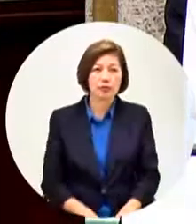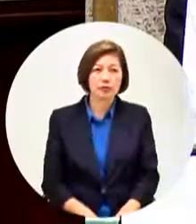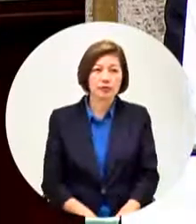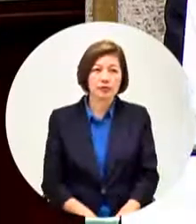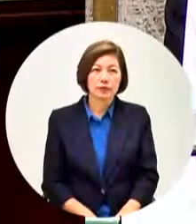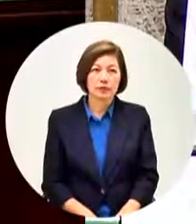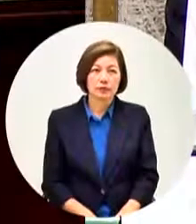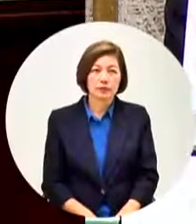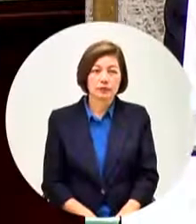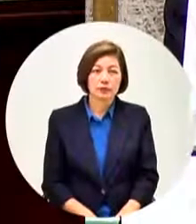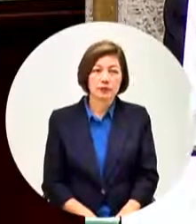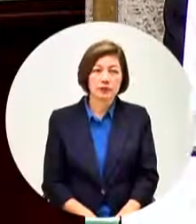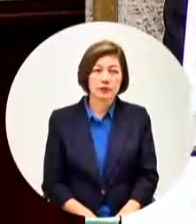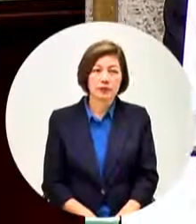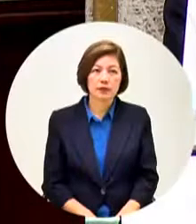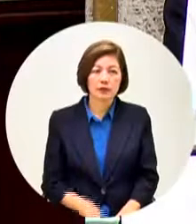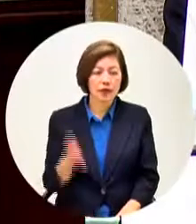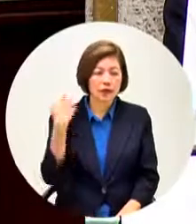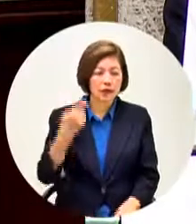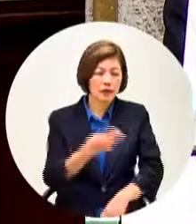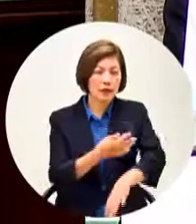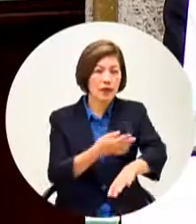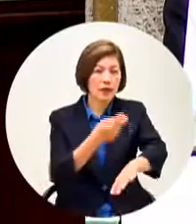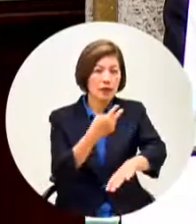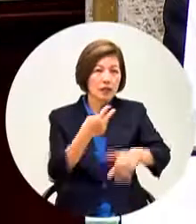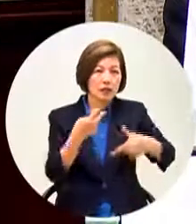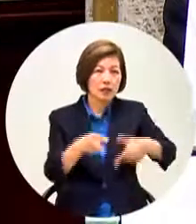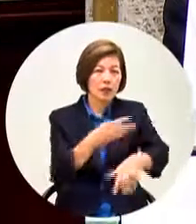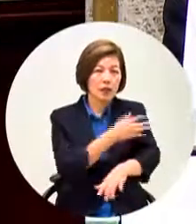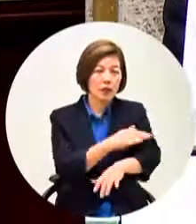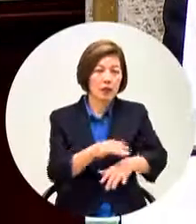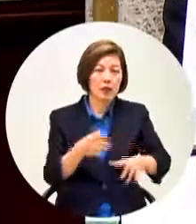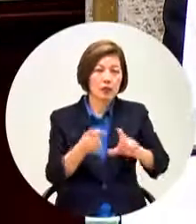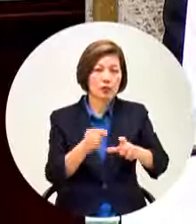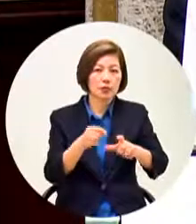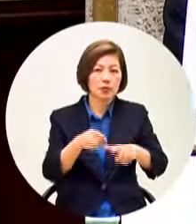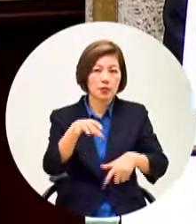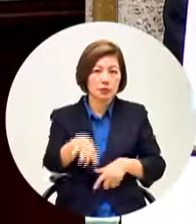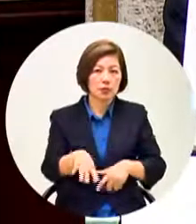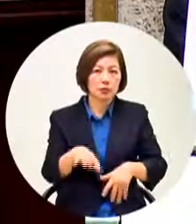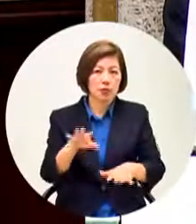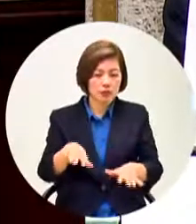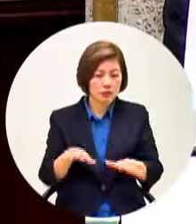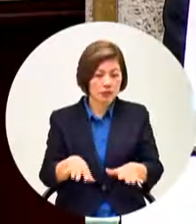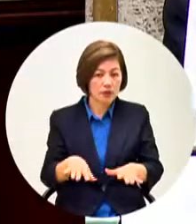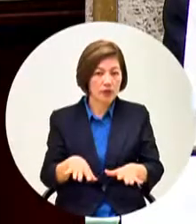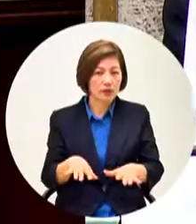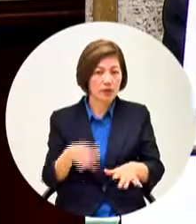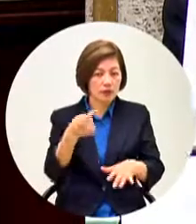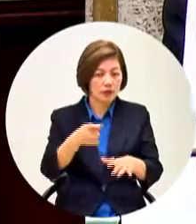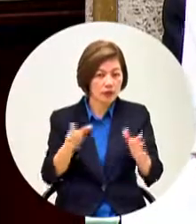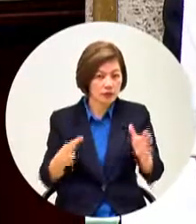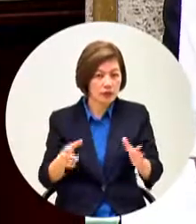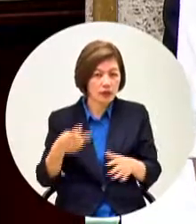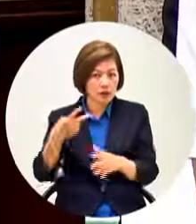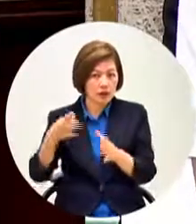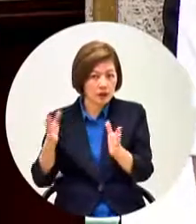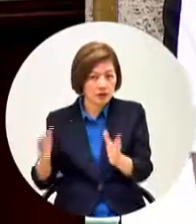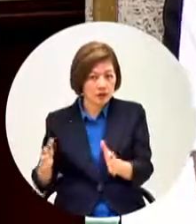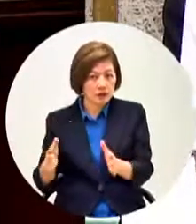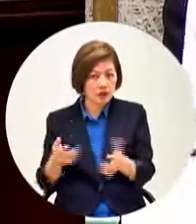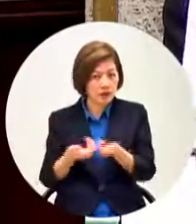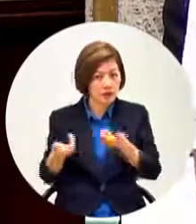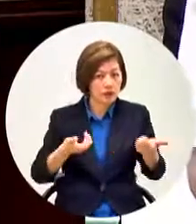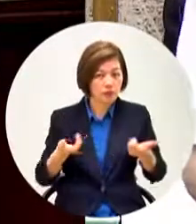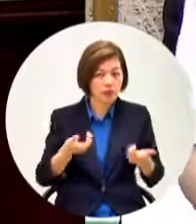早来林务区公所。说明是要这道要做一期了，还是要做两期啊、三期？ 现